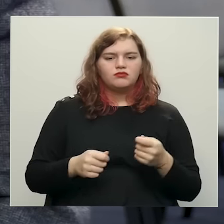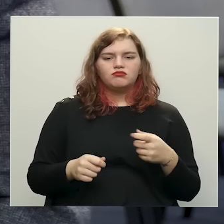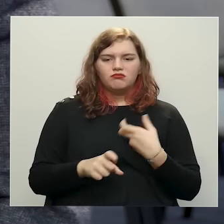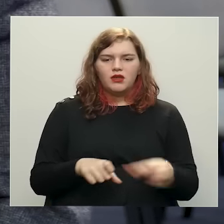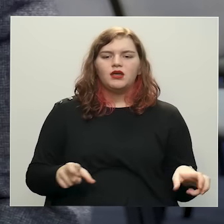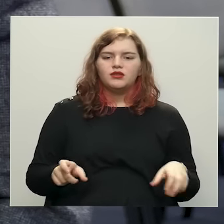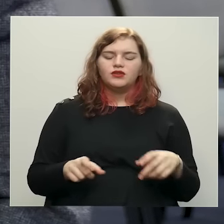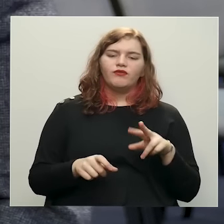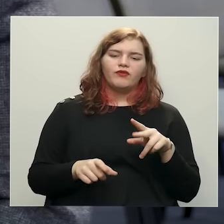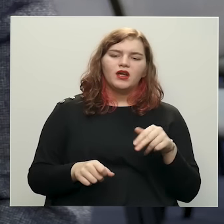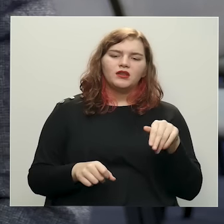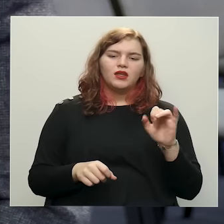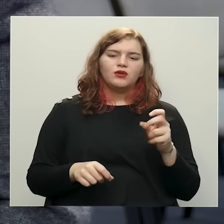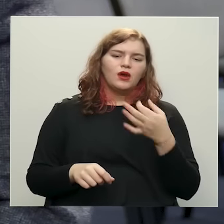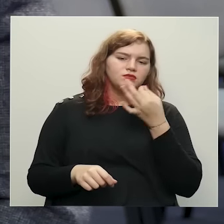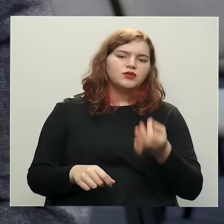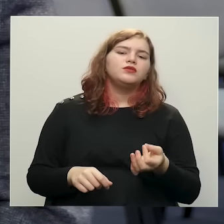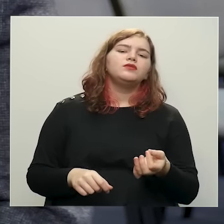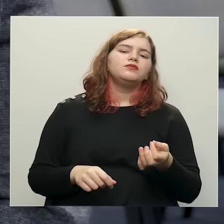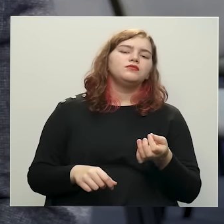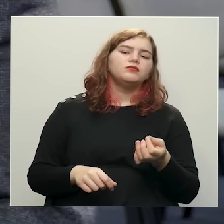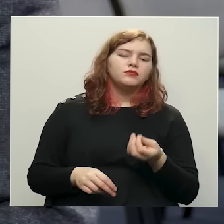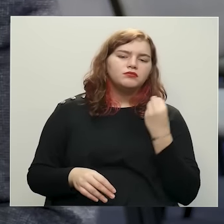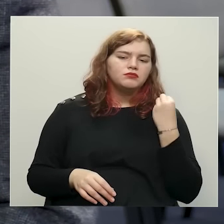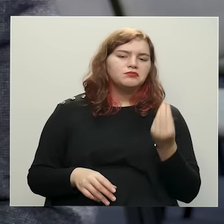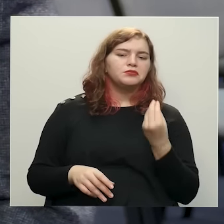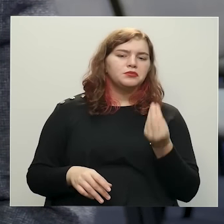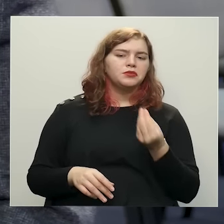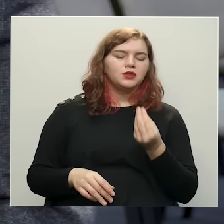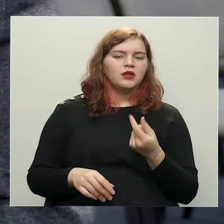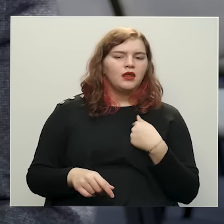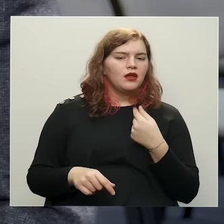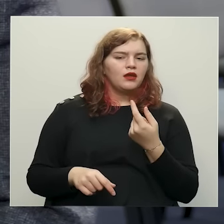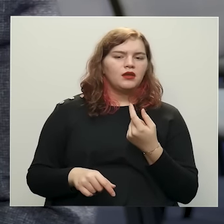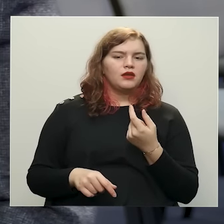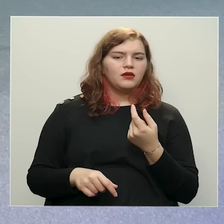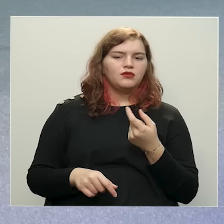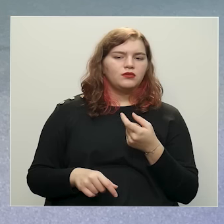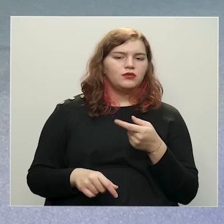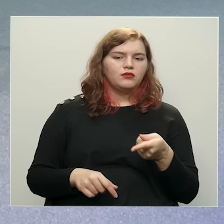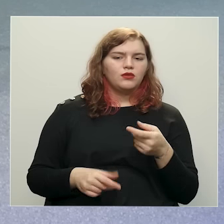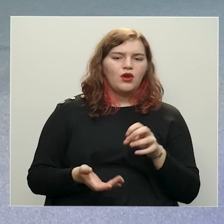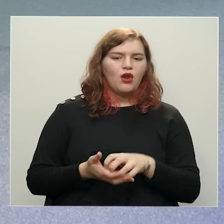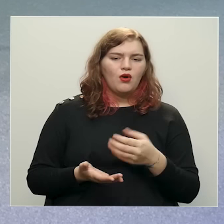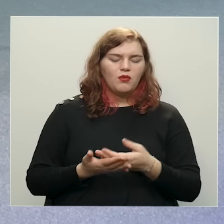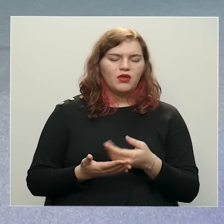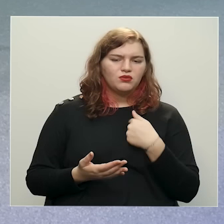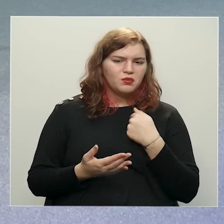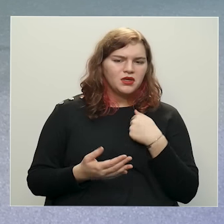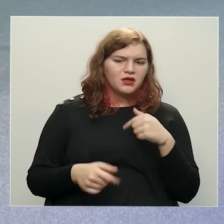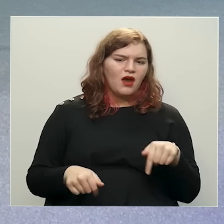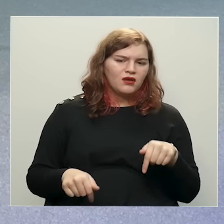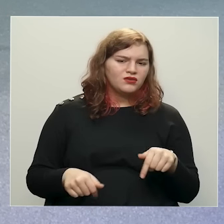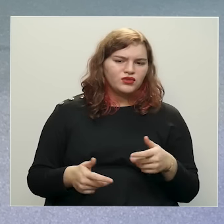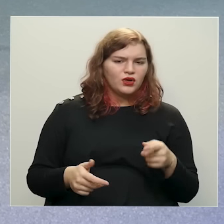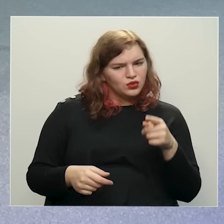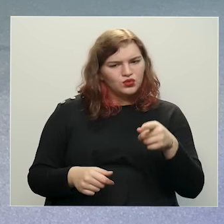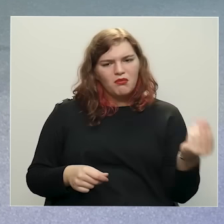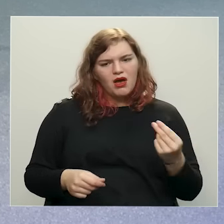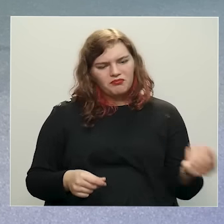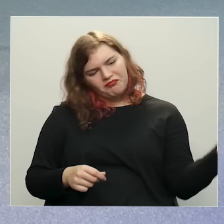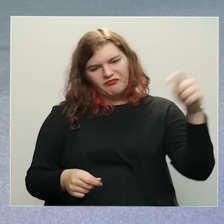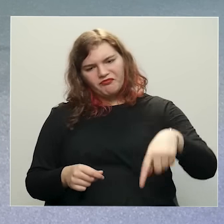fratele Nicu Tătar au zis, măi, eu n-am... Nu-i locul meu potrivit aici. Tu trebuie